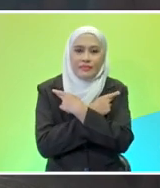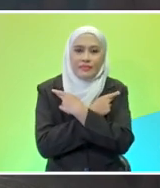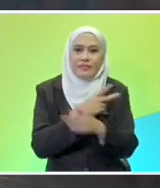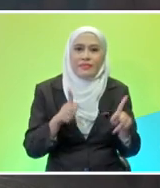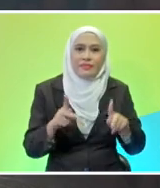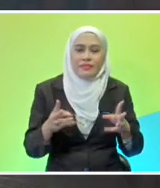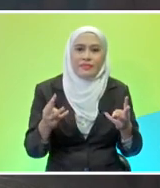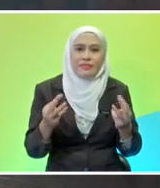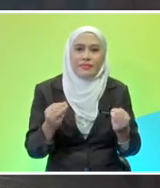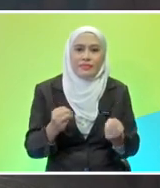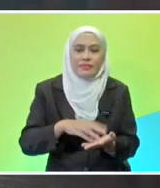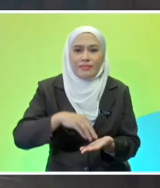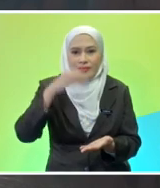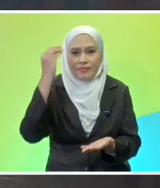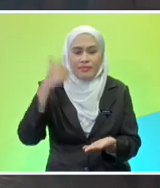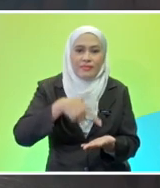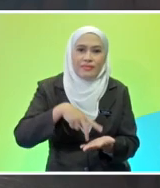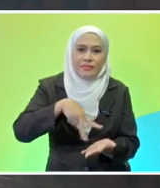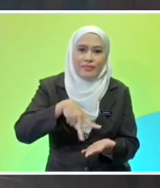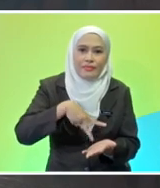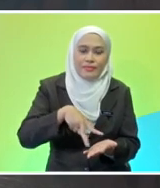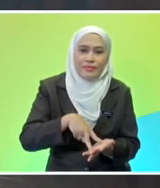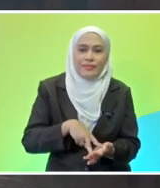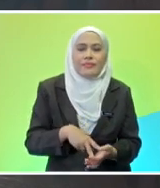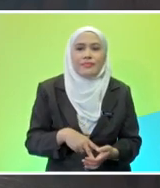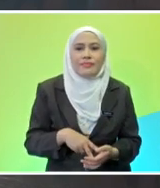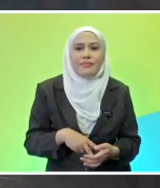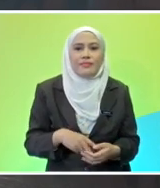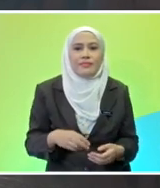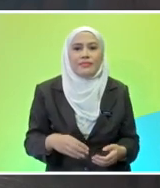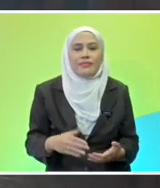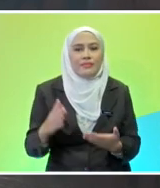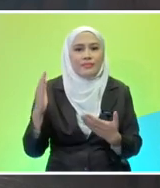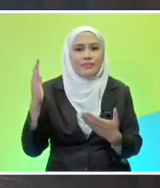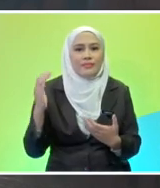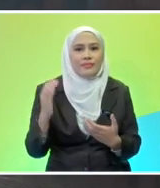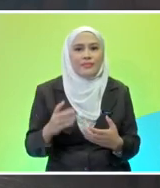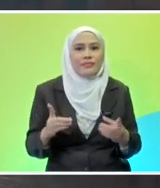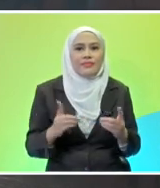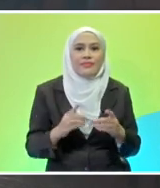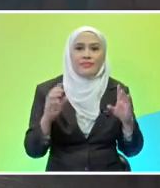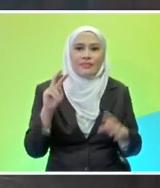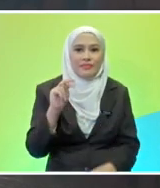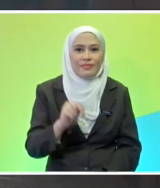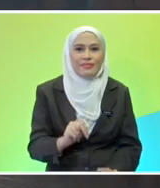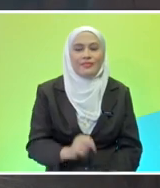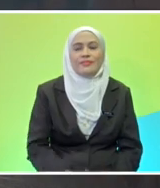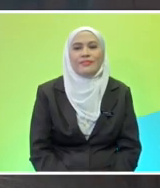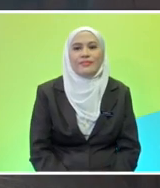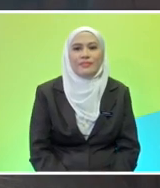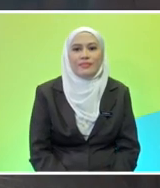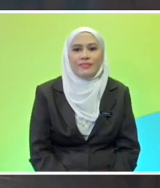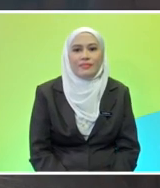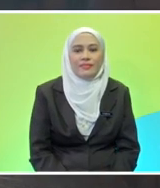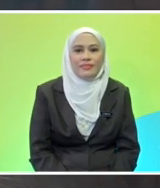nak belajar lagi menari bersama-sama dengan Cikgu Afandi, semuanya selepas ini dalam prasekolah. Aram sam sam, aram sam